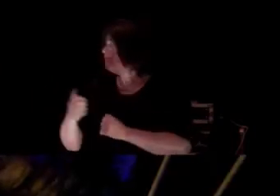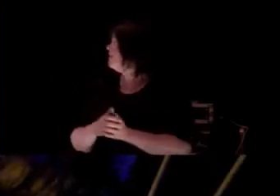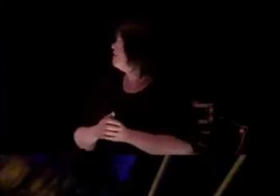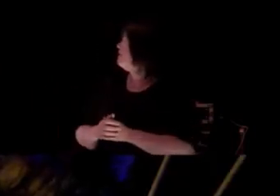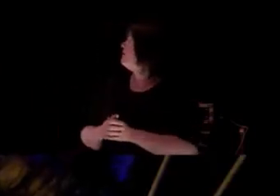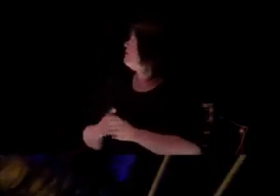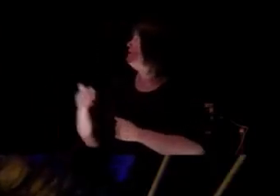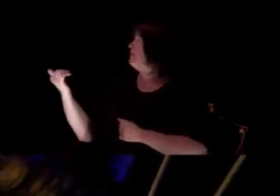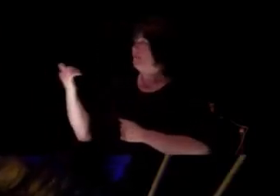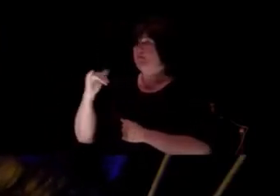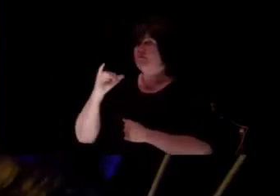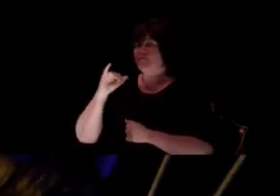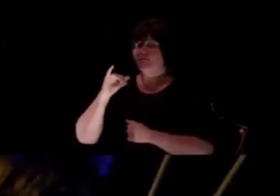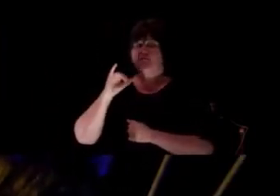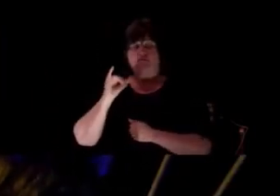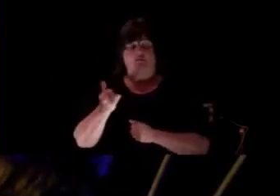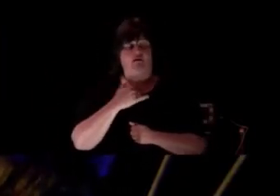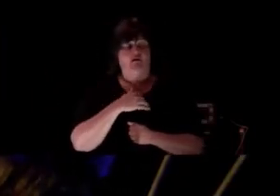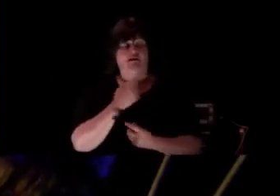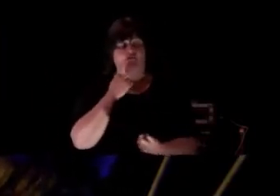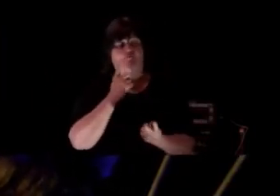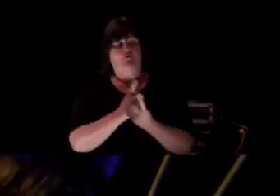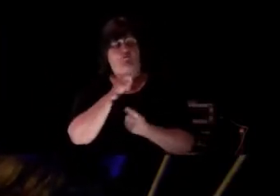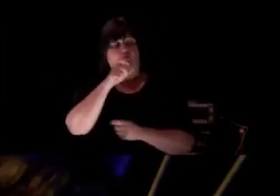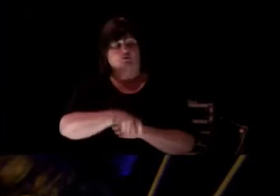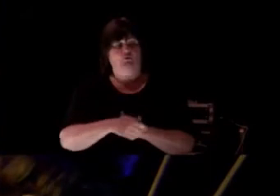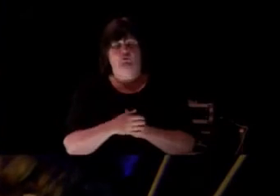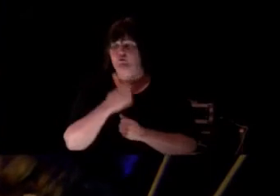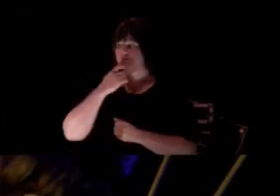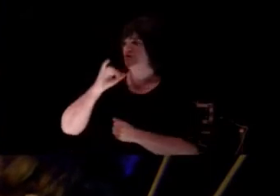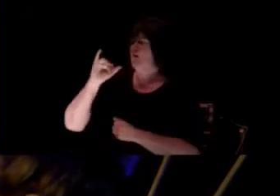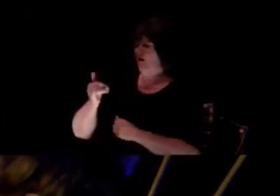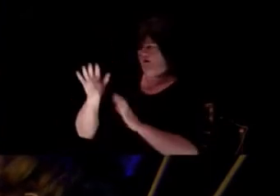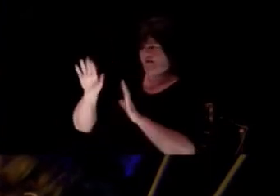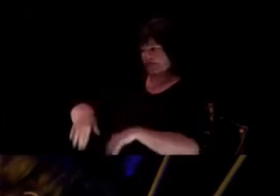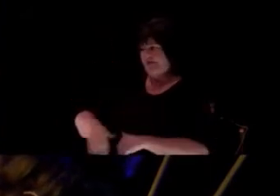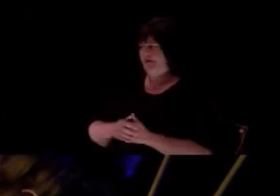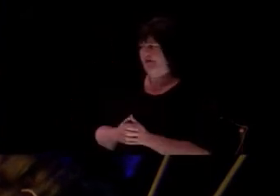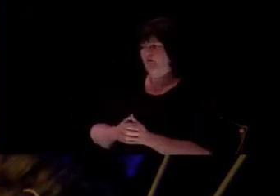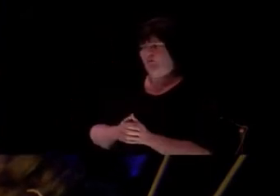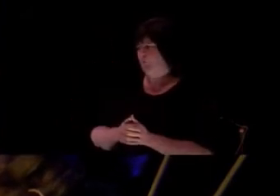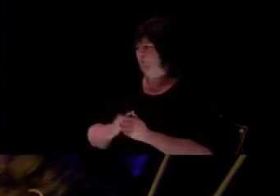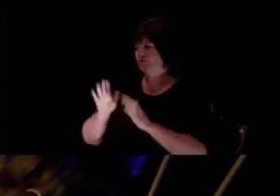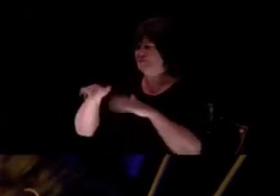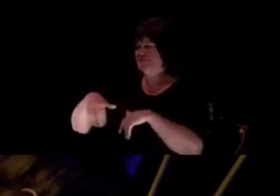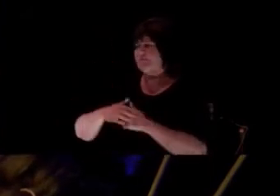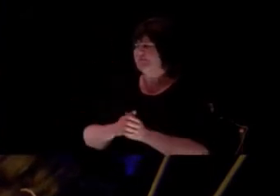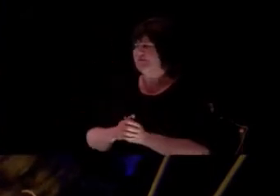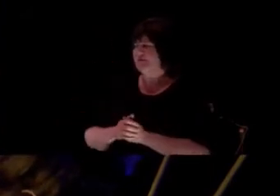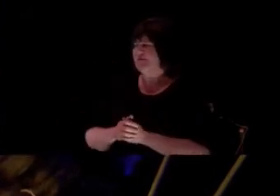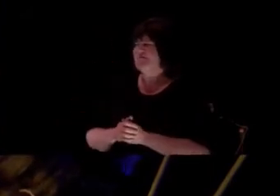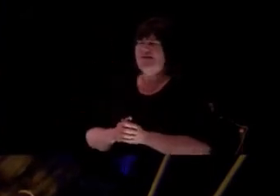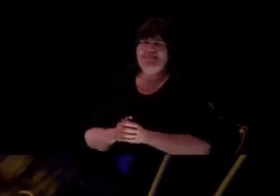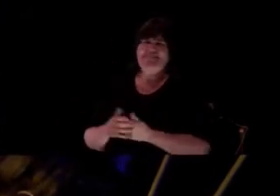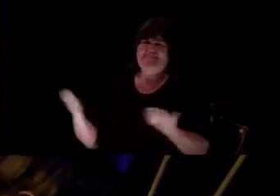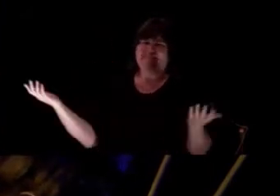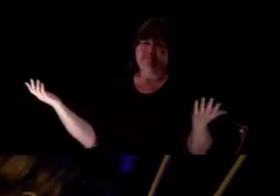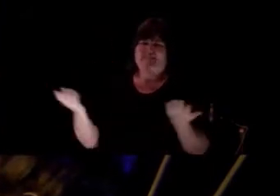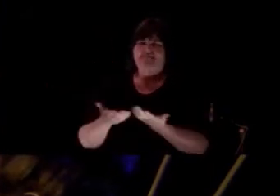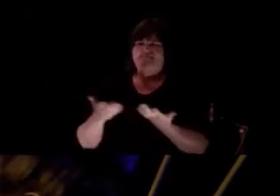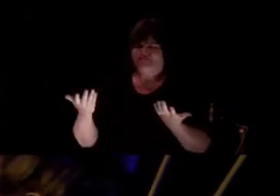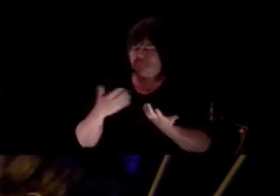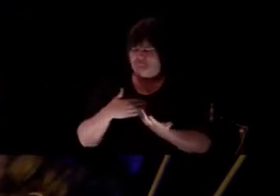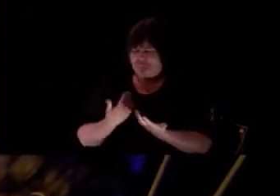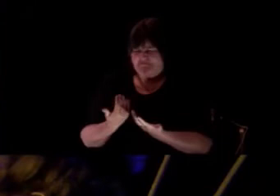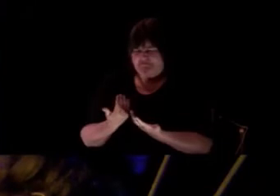Ja, for jeg har blitt møtt med en sånn person som har sagt at ja, dette ille og dette feil og dette kjipt, men det ikke noe, det ikke